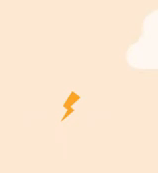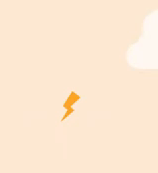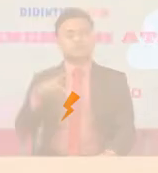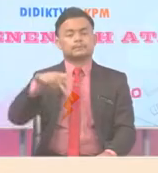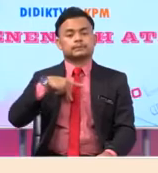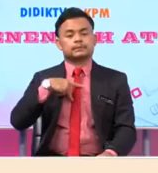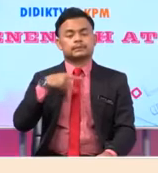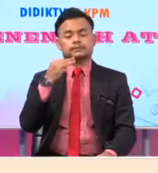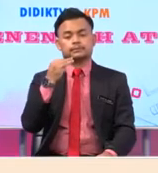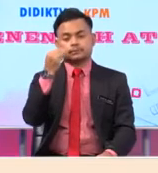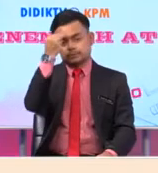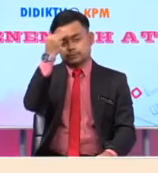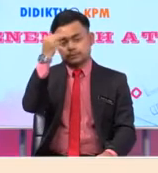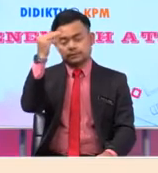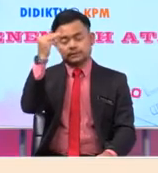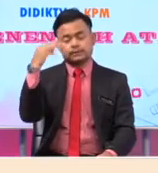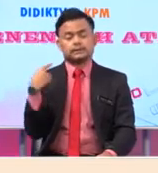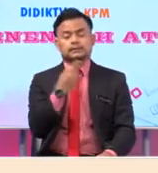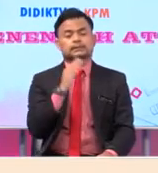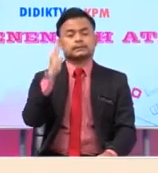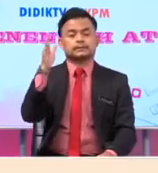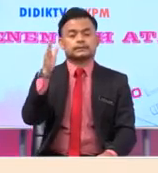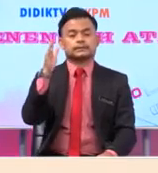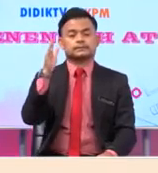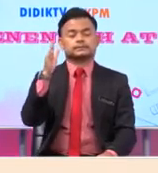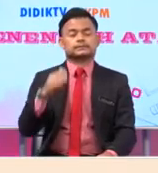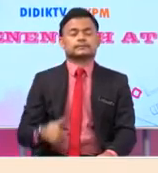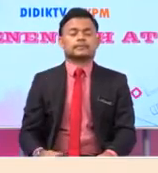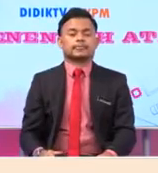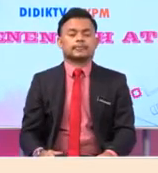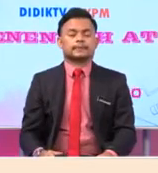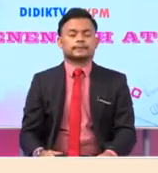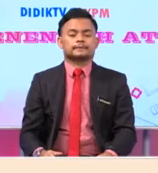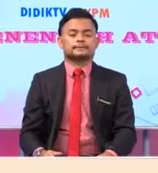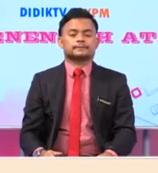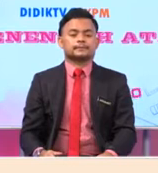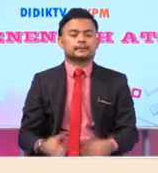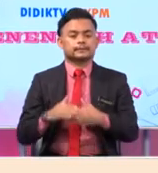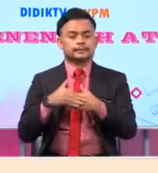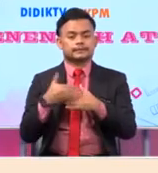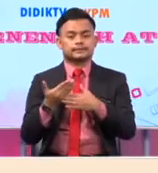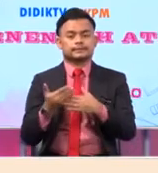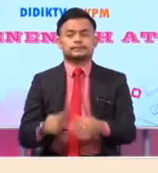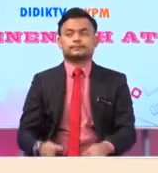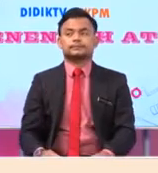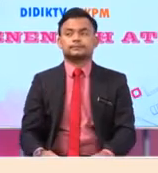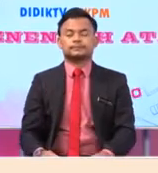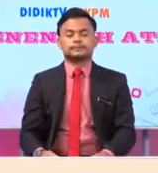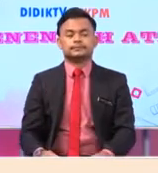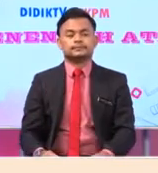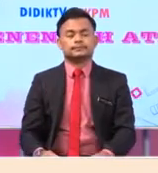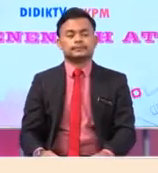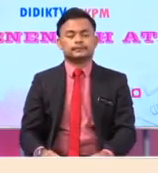kita kenapa kado pun berlaku pada kita gitu nah orang pom pandang Mulia kita Dan kita pun dihormati Oke